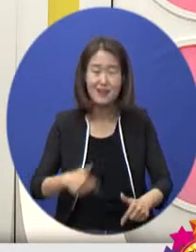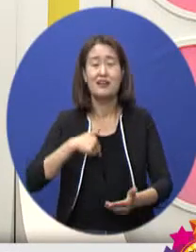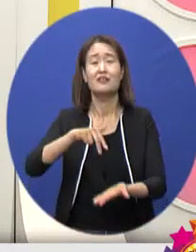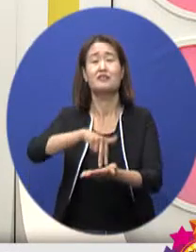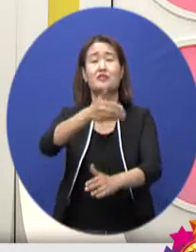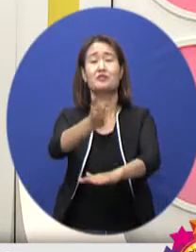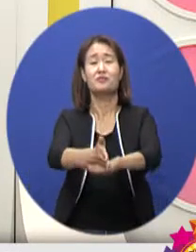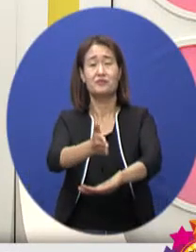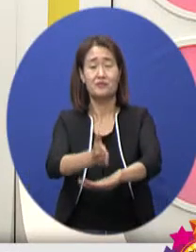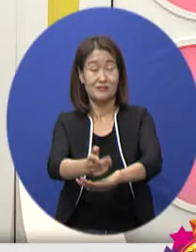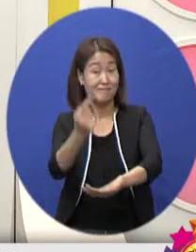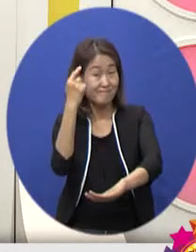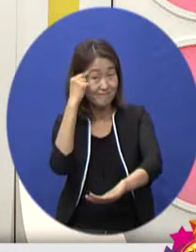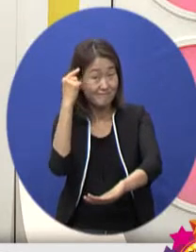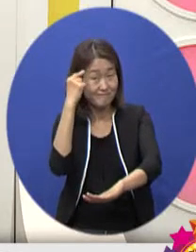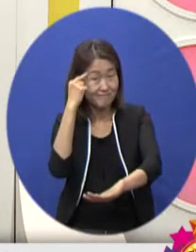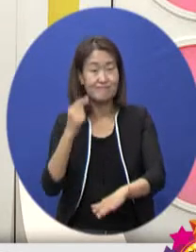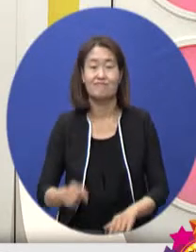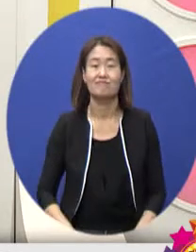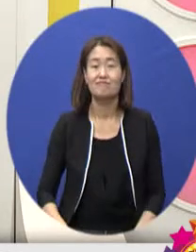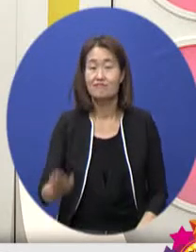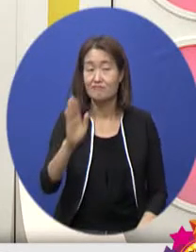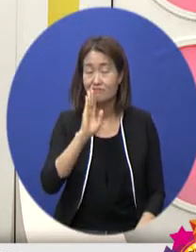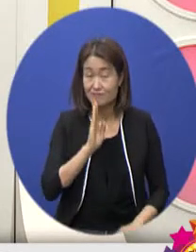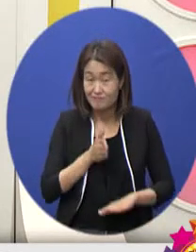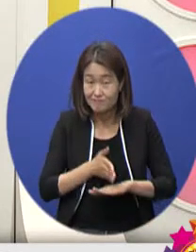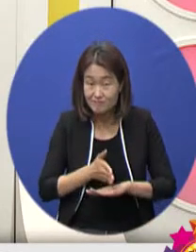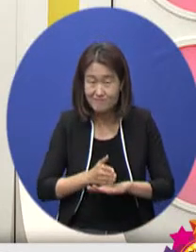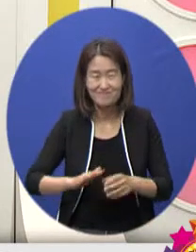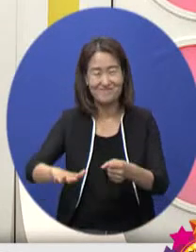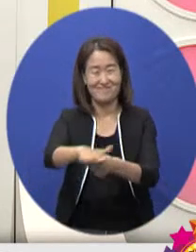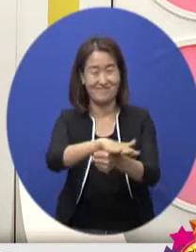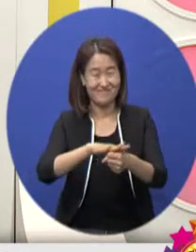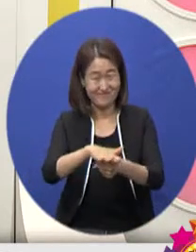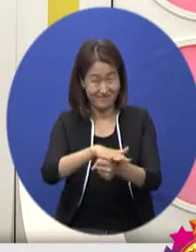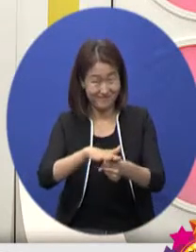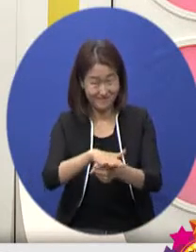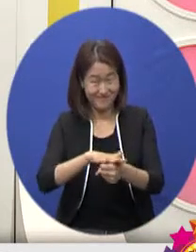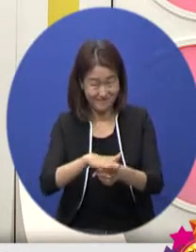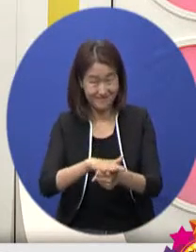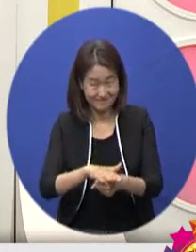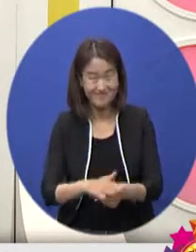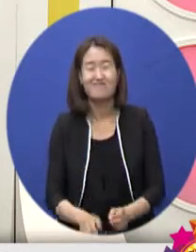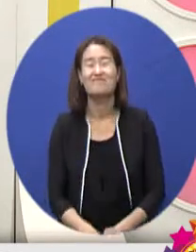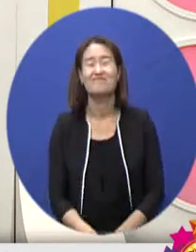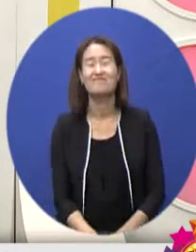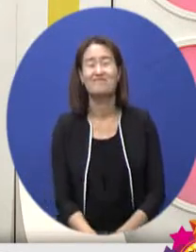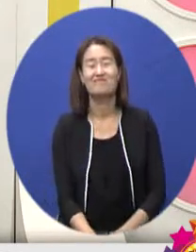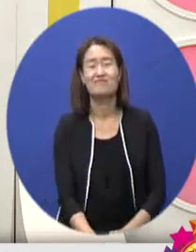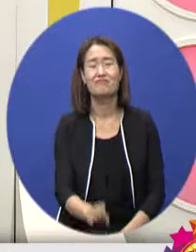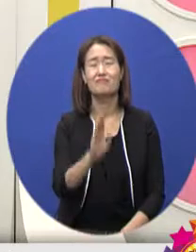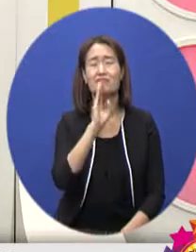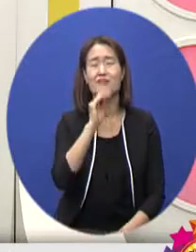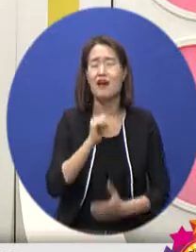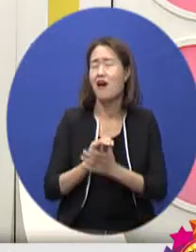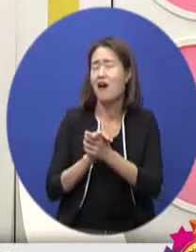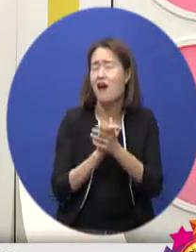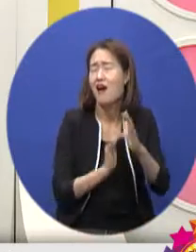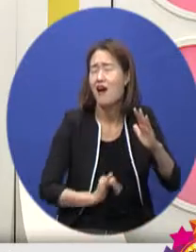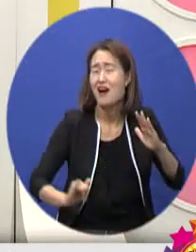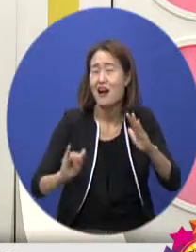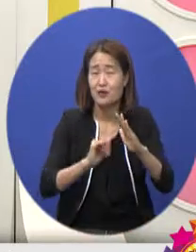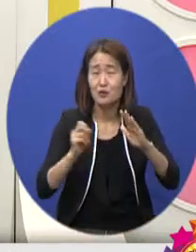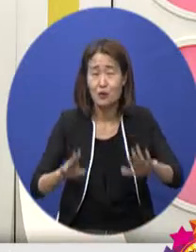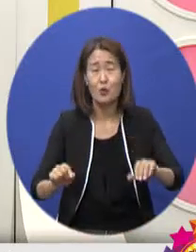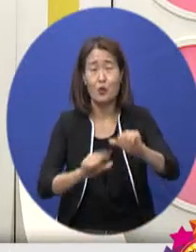고맙게 생각해. 진짜 고맙고 사랑한다. 아~ 정말 화목한 가정인 것 같아요. 네, 또 가정의